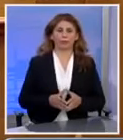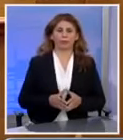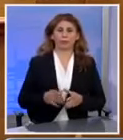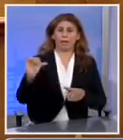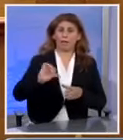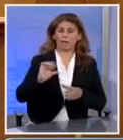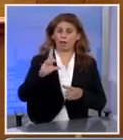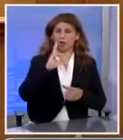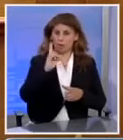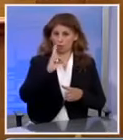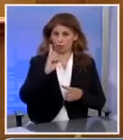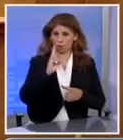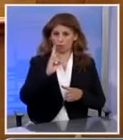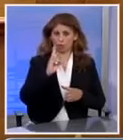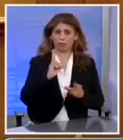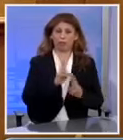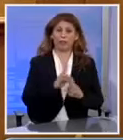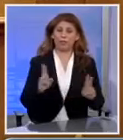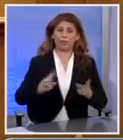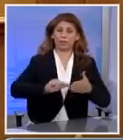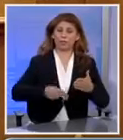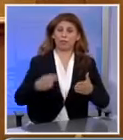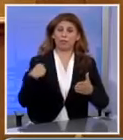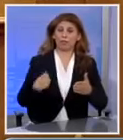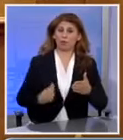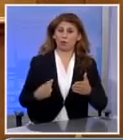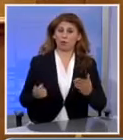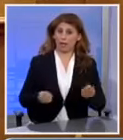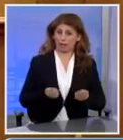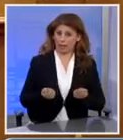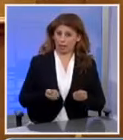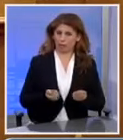καυσίμων και καπνού, για τη διαφάνεια συμβάσει στα δημόσια έργα.